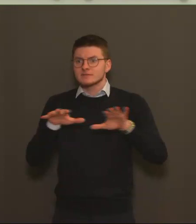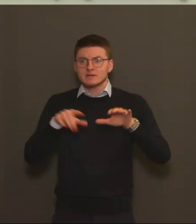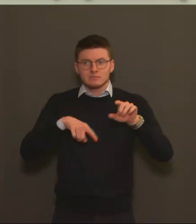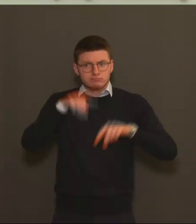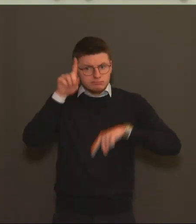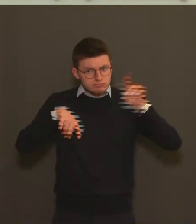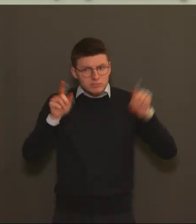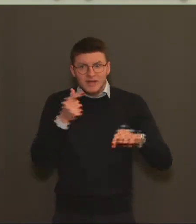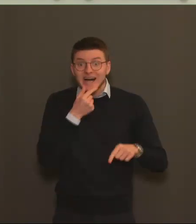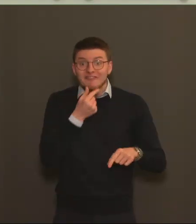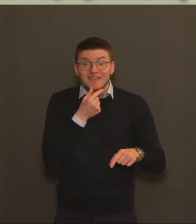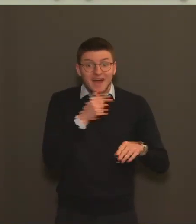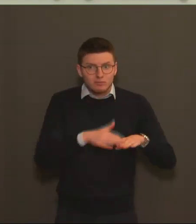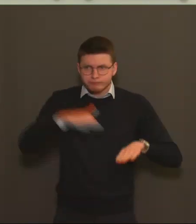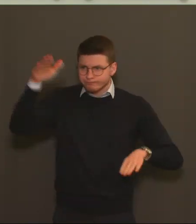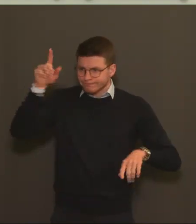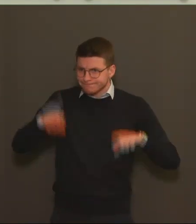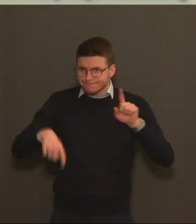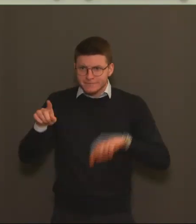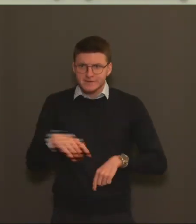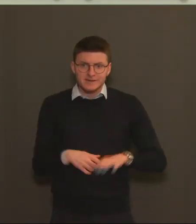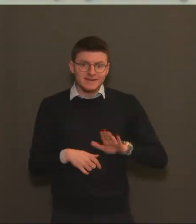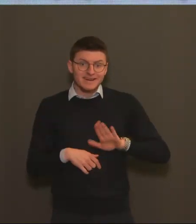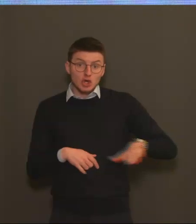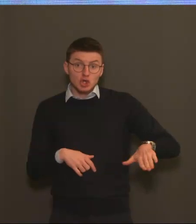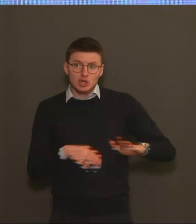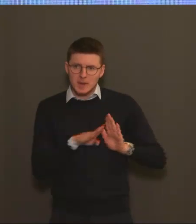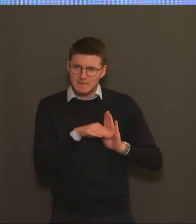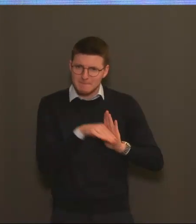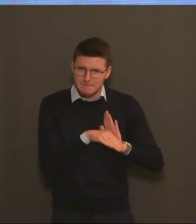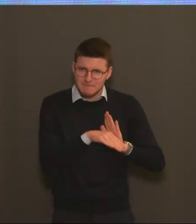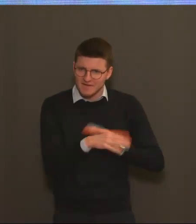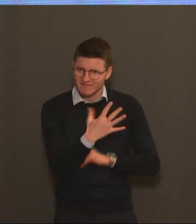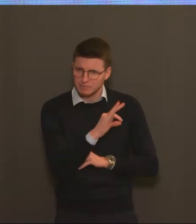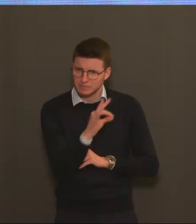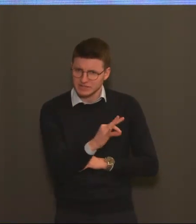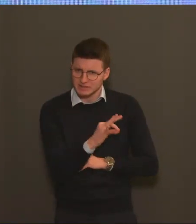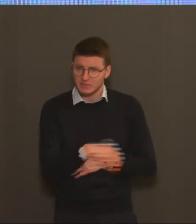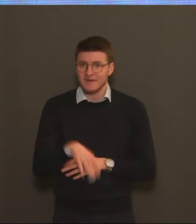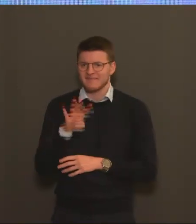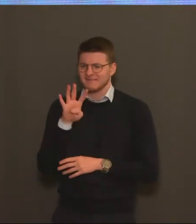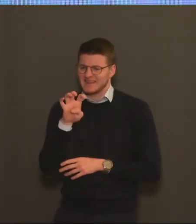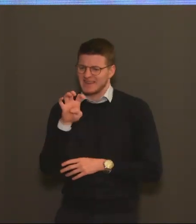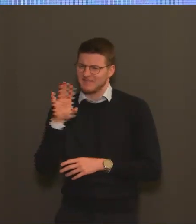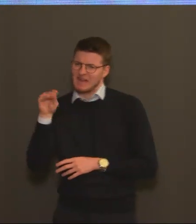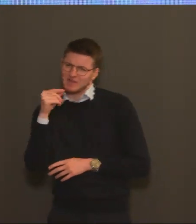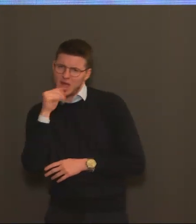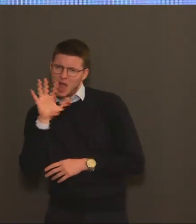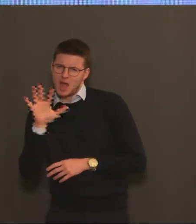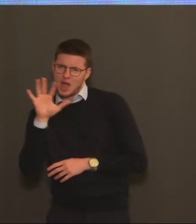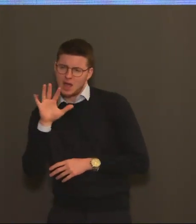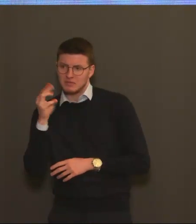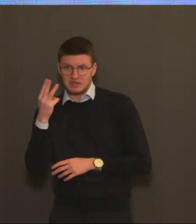Er zijn beperkte dalingen bij kinderen van min 5%, bij 40ers en 50ers van min 3%,